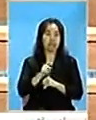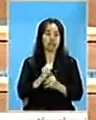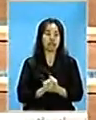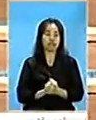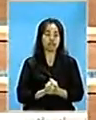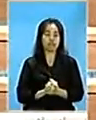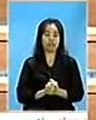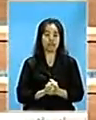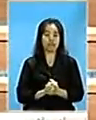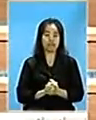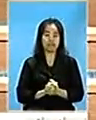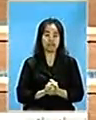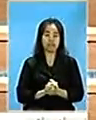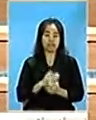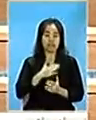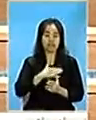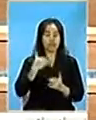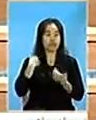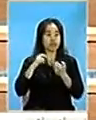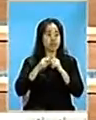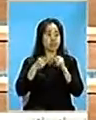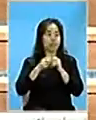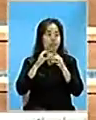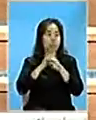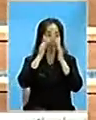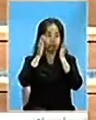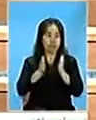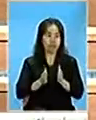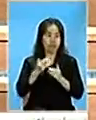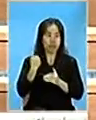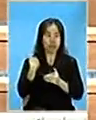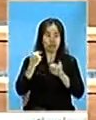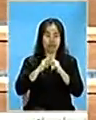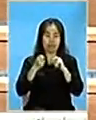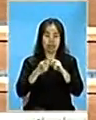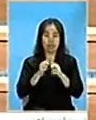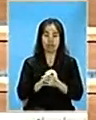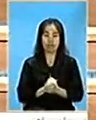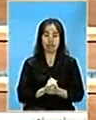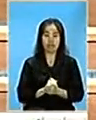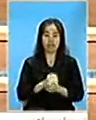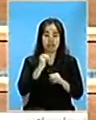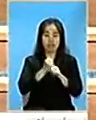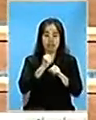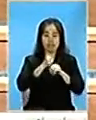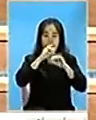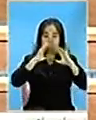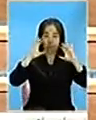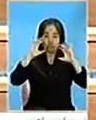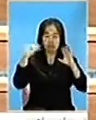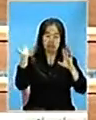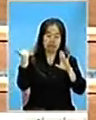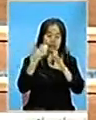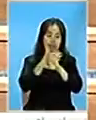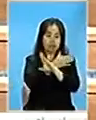านที่เคารพเรามีปัญหาเรื่องคนอย่างที่ผมได้กล่าวเรียนท่านประธานไปแล้วข้าราชการยุคหนึ่ง